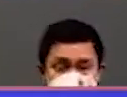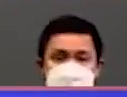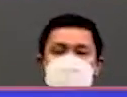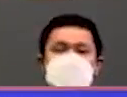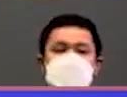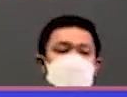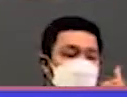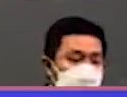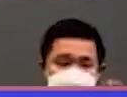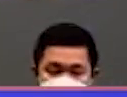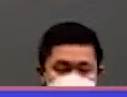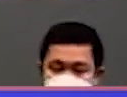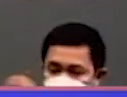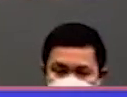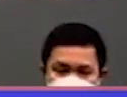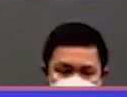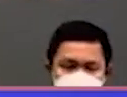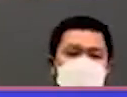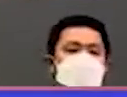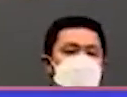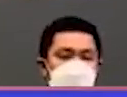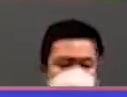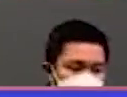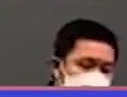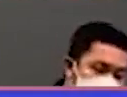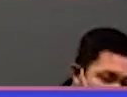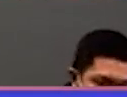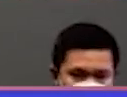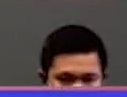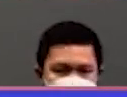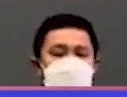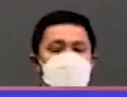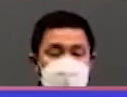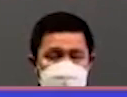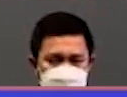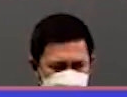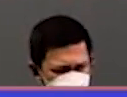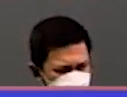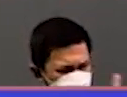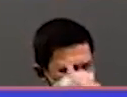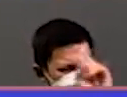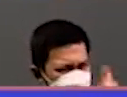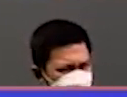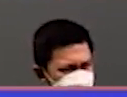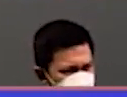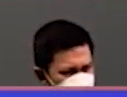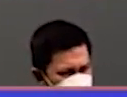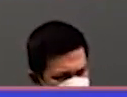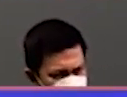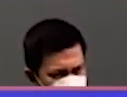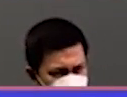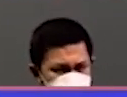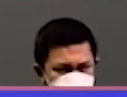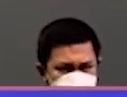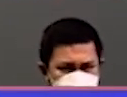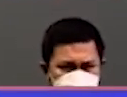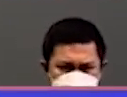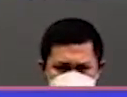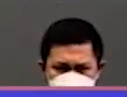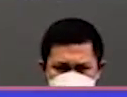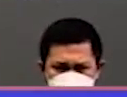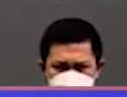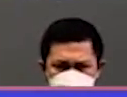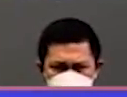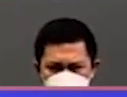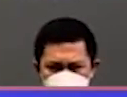ามารถตรวจสอบสถานการณ์ลงทะเบียนตัวเองได้จากเว็บไซต์จากนี้ไปก็จะเป็นช่วงของการเรียกเอกสารเพิ่มเติมนะคะ